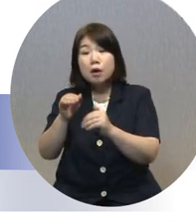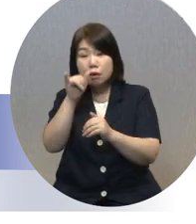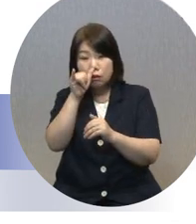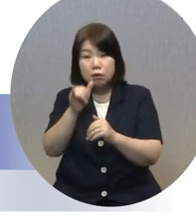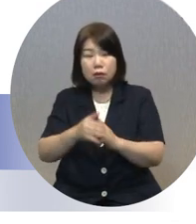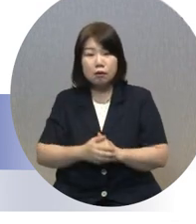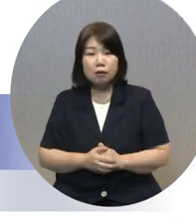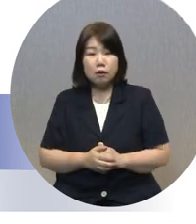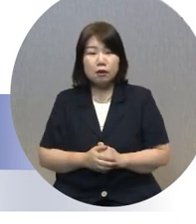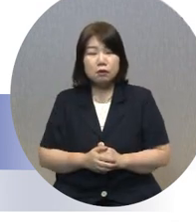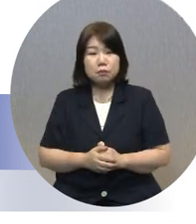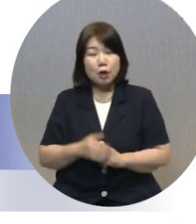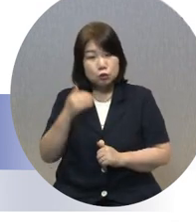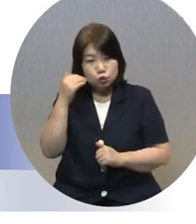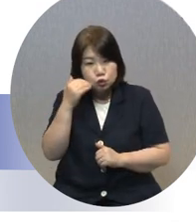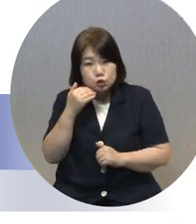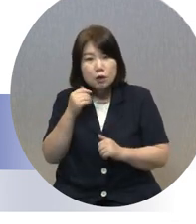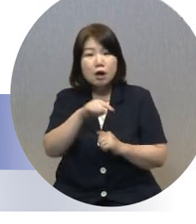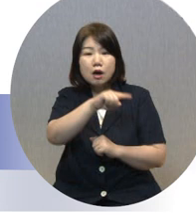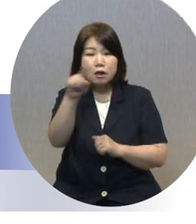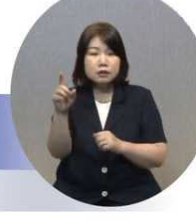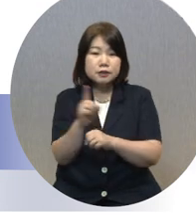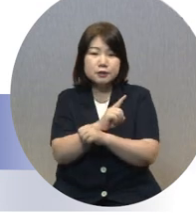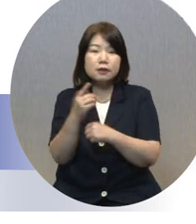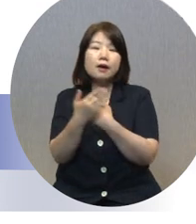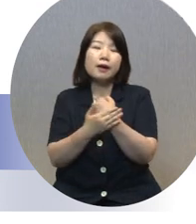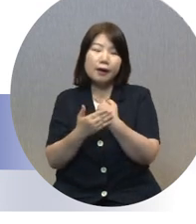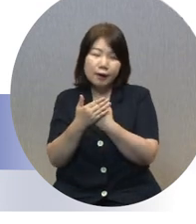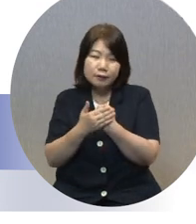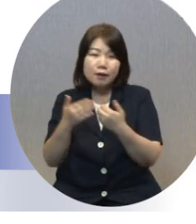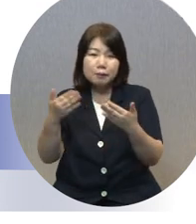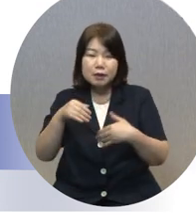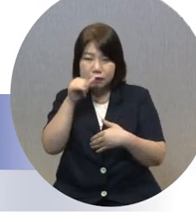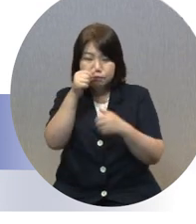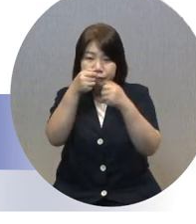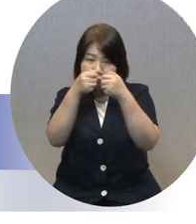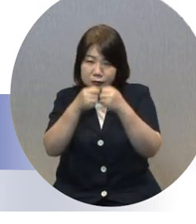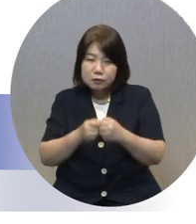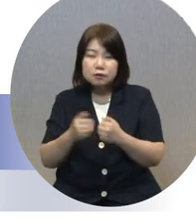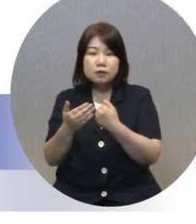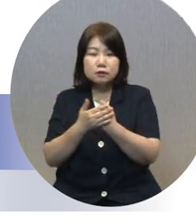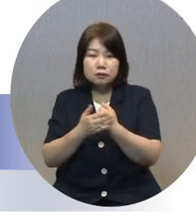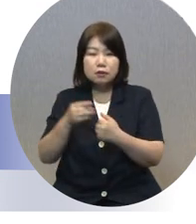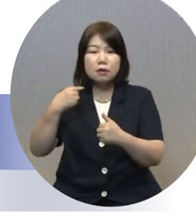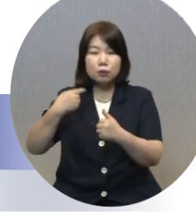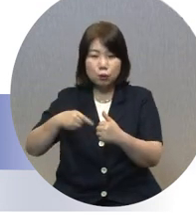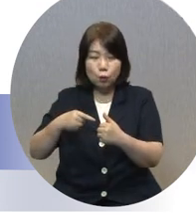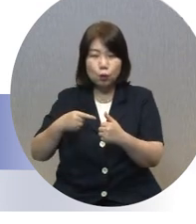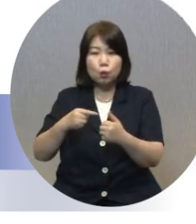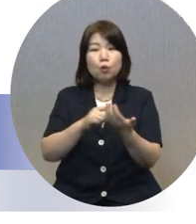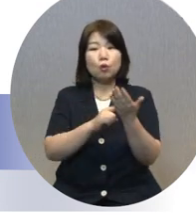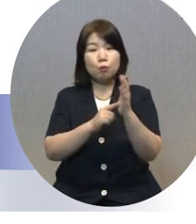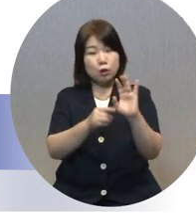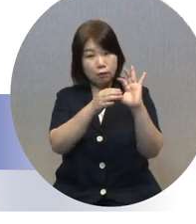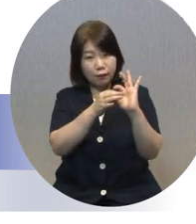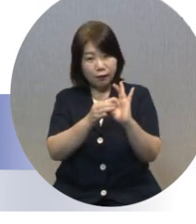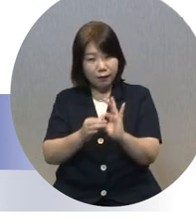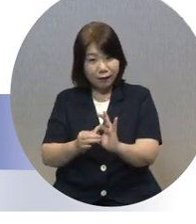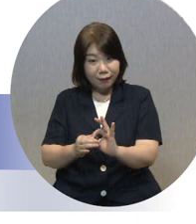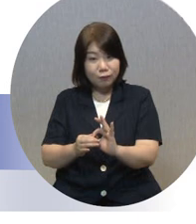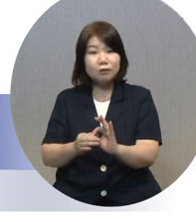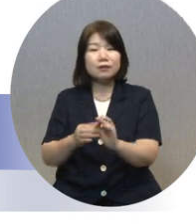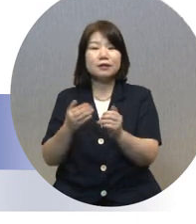수 있는 기기가 됐죠 누구나 소해 없이 디지털 혜택을 누릴 수 있는 촘촘한 지원과 교육 홍보 등이